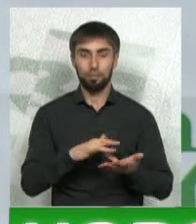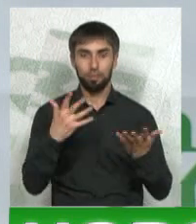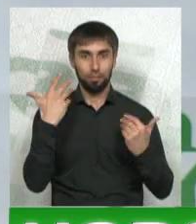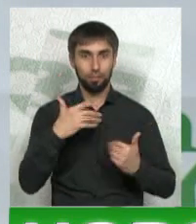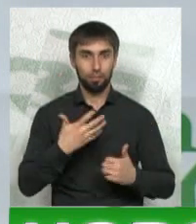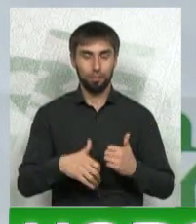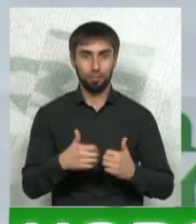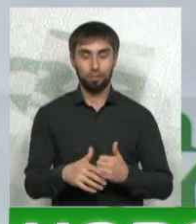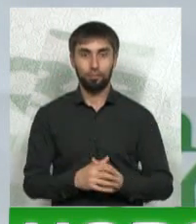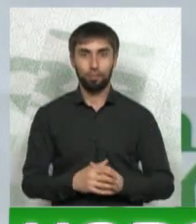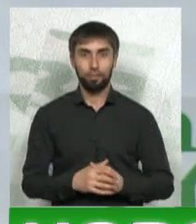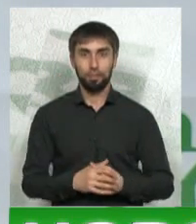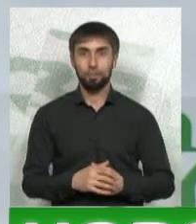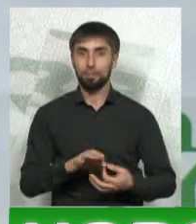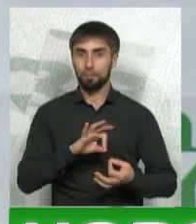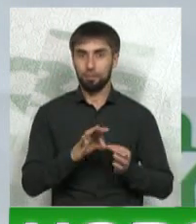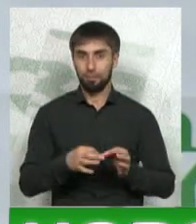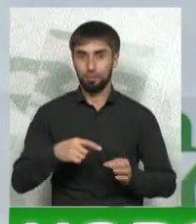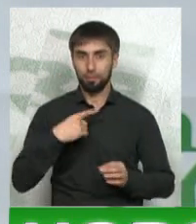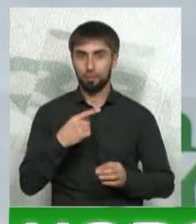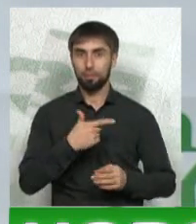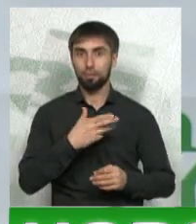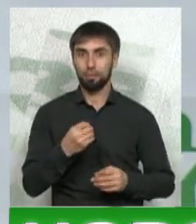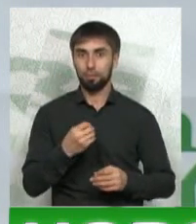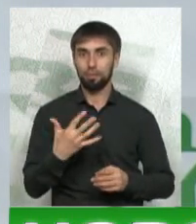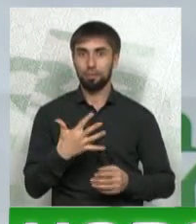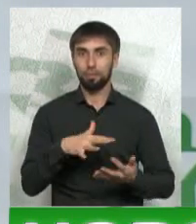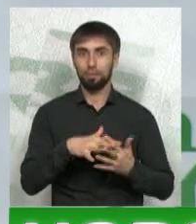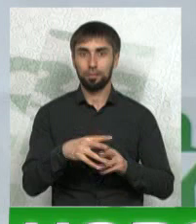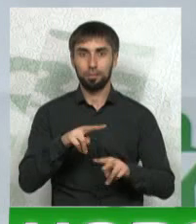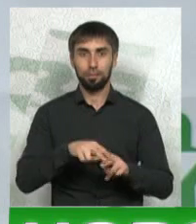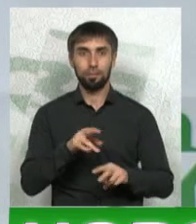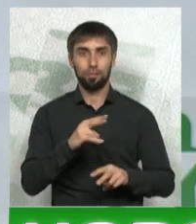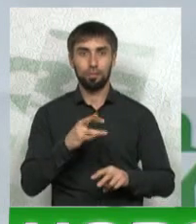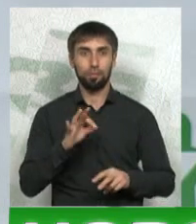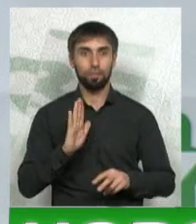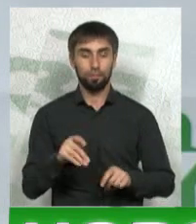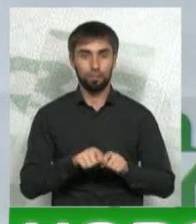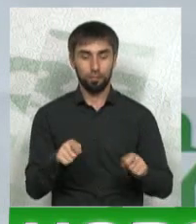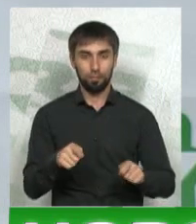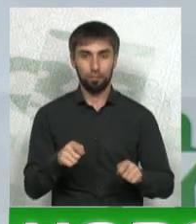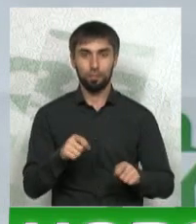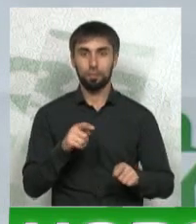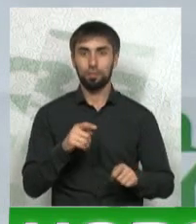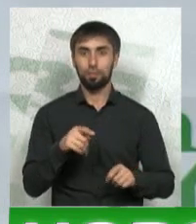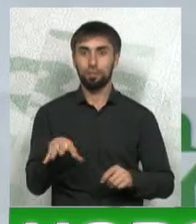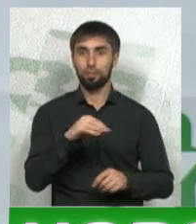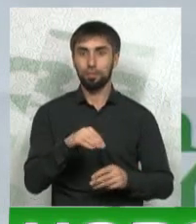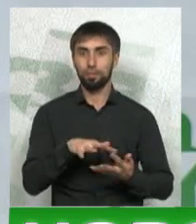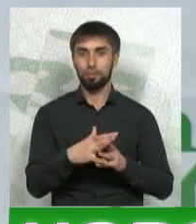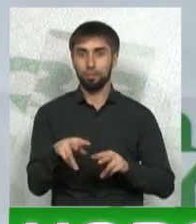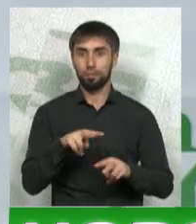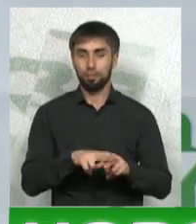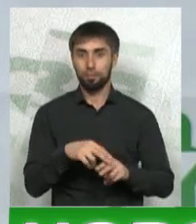среда». Сложно сказать, где, в каком населенном пункте она будет, потому что у многих муниципалитетов недостаточно лимитов